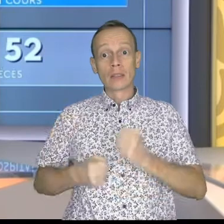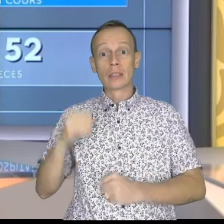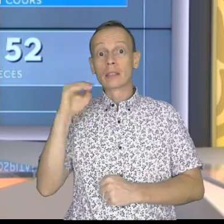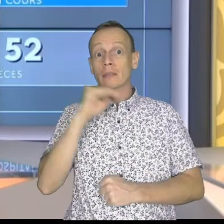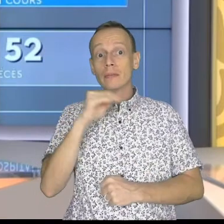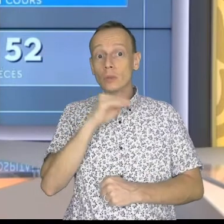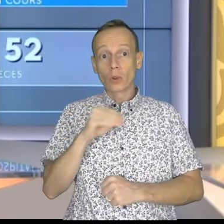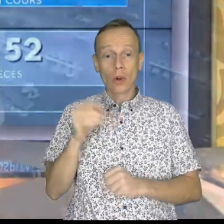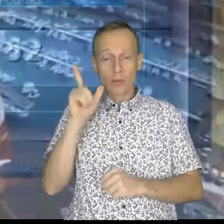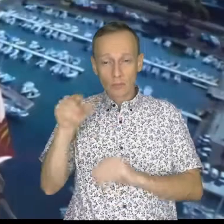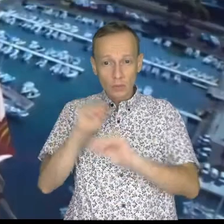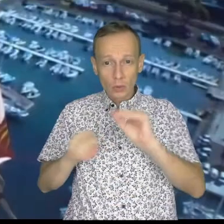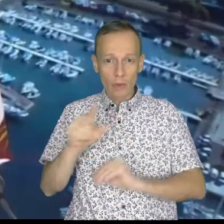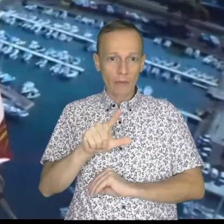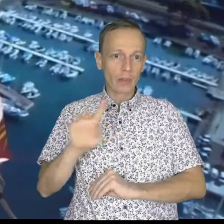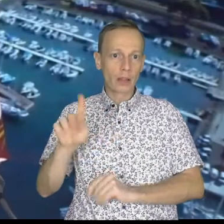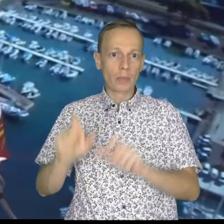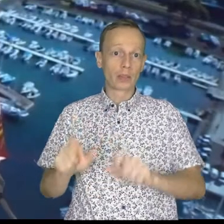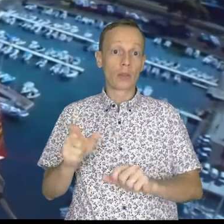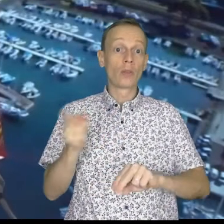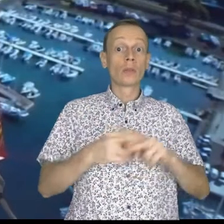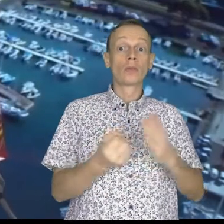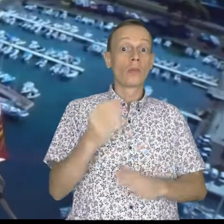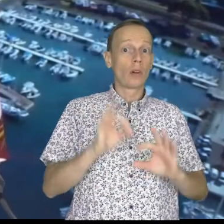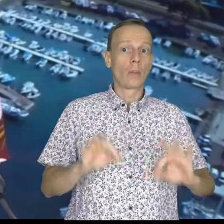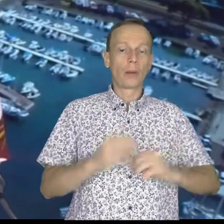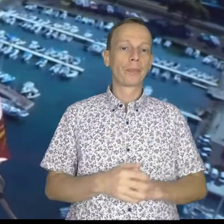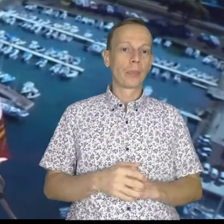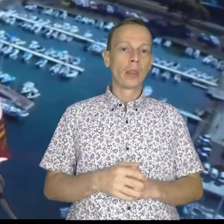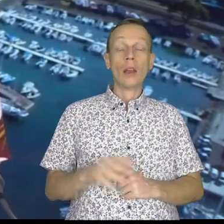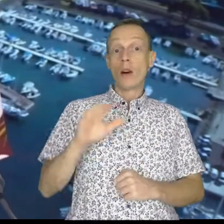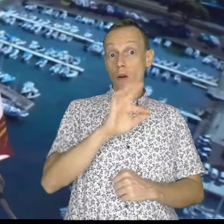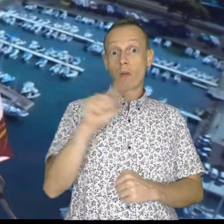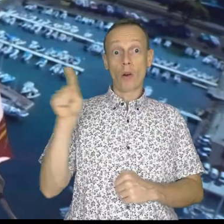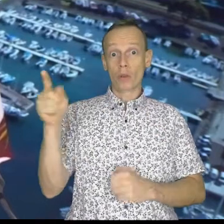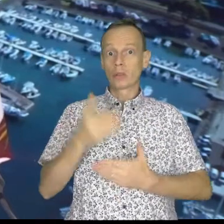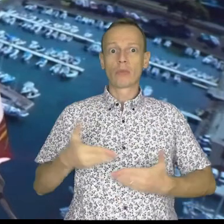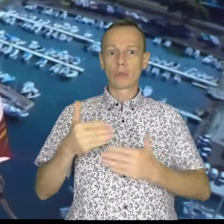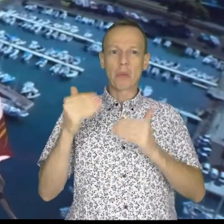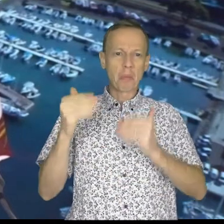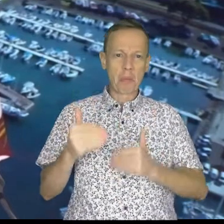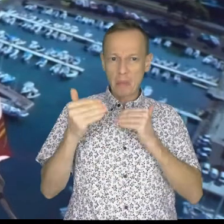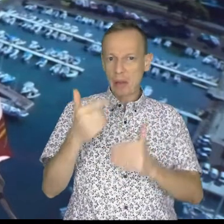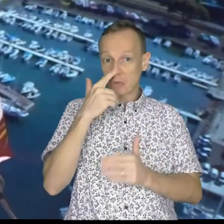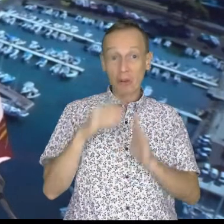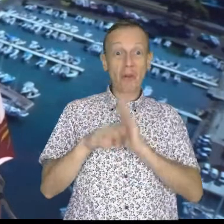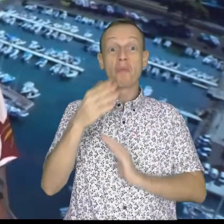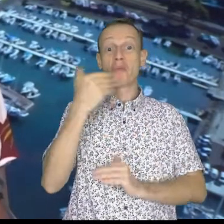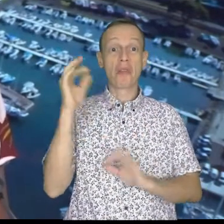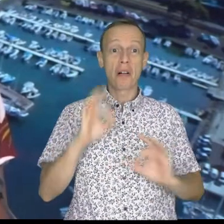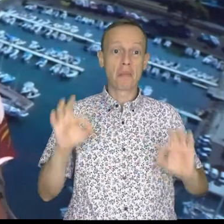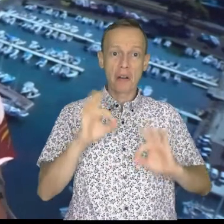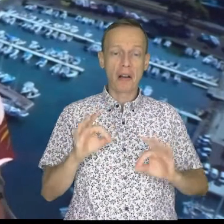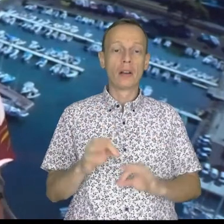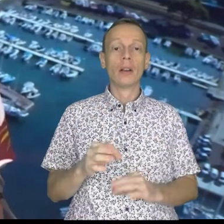déplorer aujourd'hui. Et en France, la situation ne semble guère s'améliorer. Le Premier ministre Jean Castex a annoncé ce jeudi